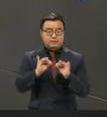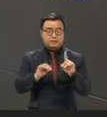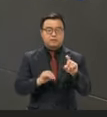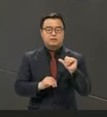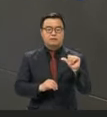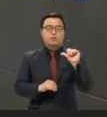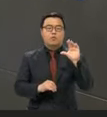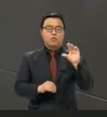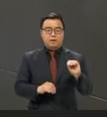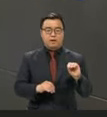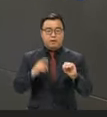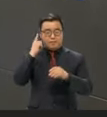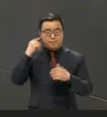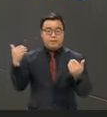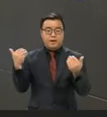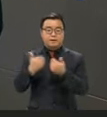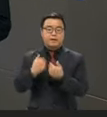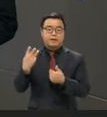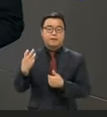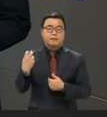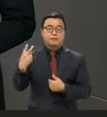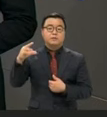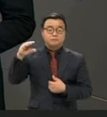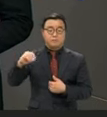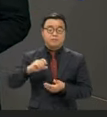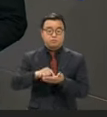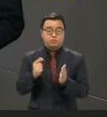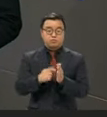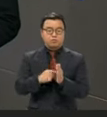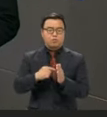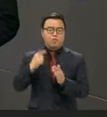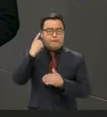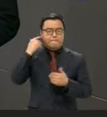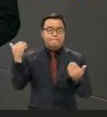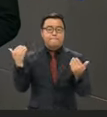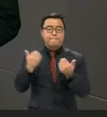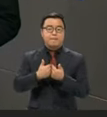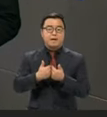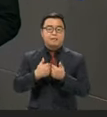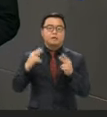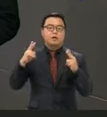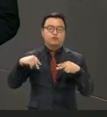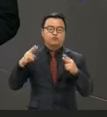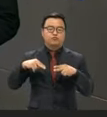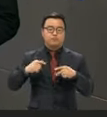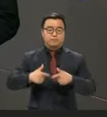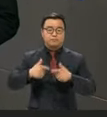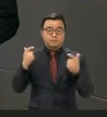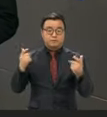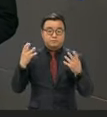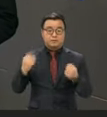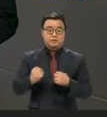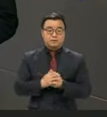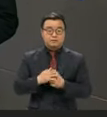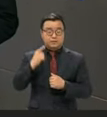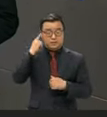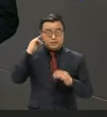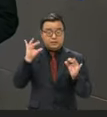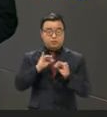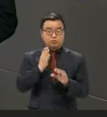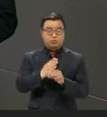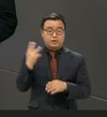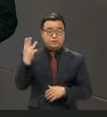명, 반대가 32만 명으로 반대 의견이 2배 이상 많았습니다. 이 가운데 찬성 쪽에서 약 3천